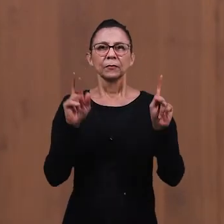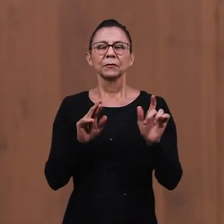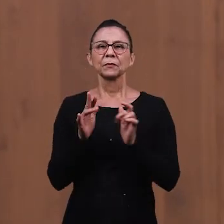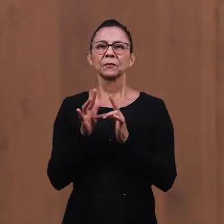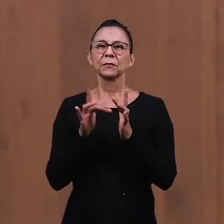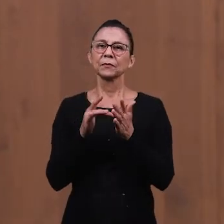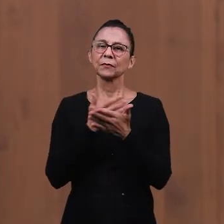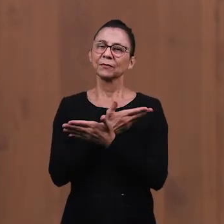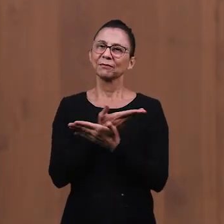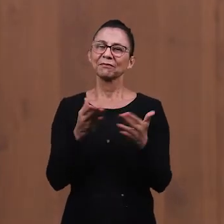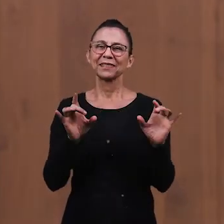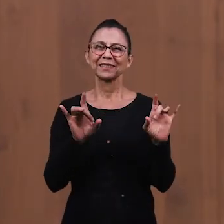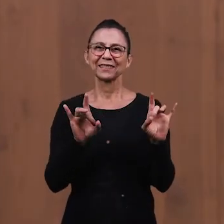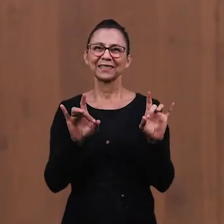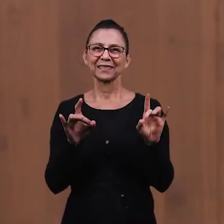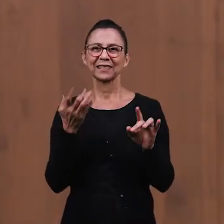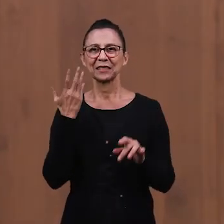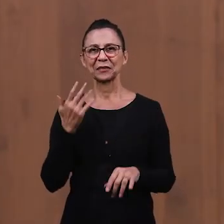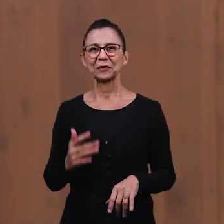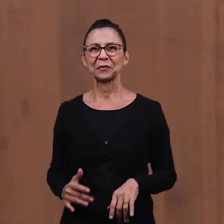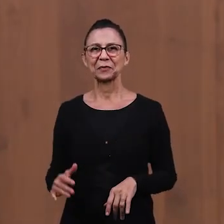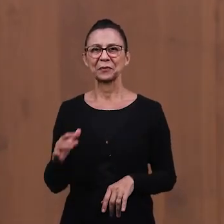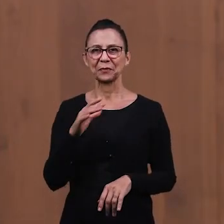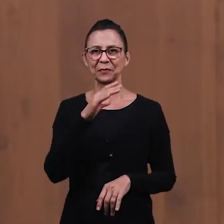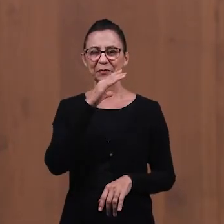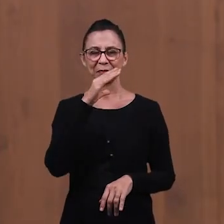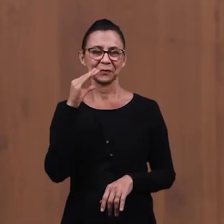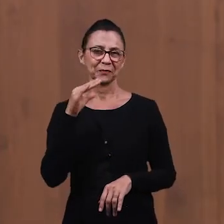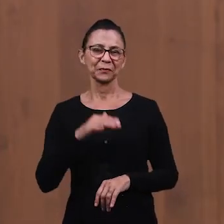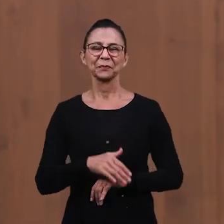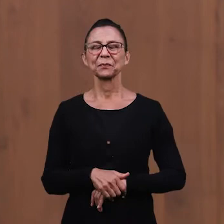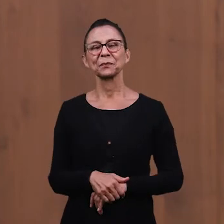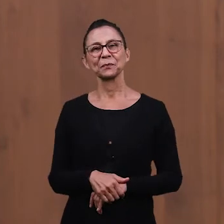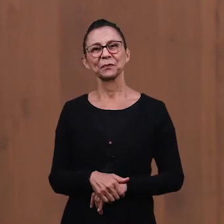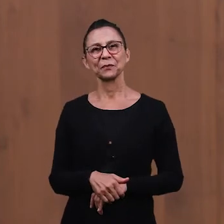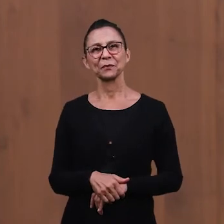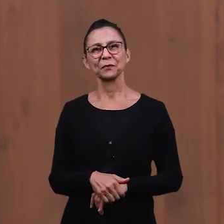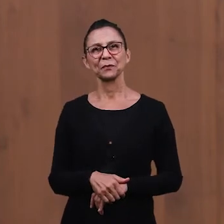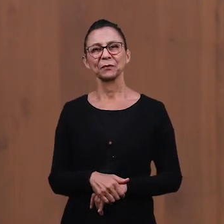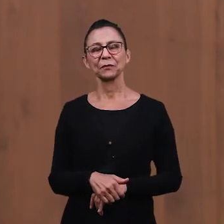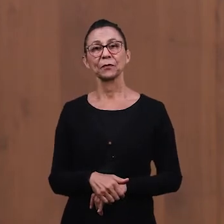La paix du Seigneur Jésus à tous, spécialement les enfants intermédiaires et adolescents.